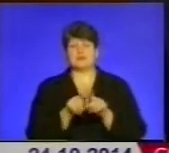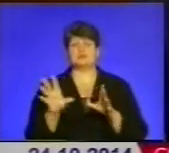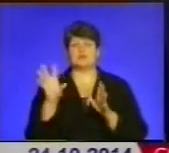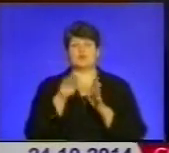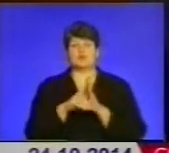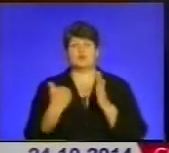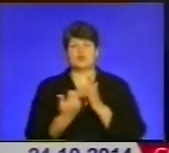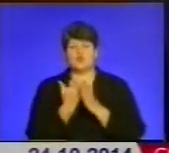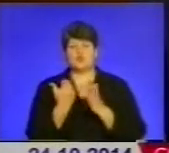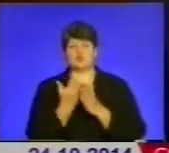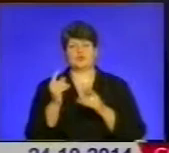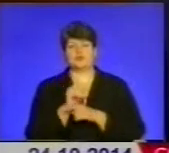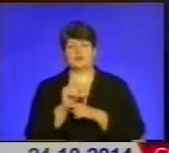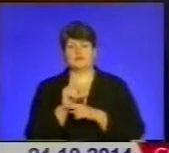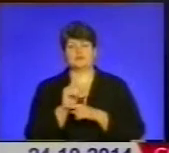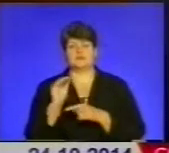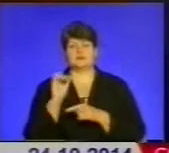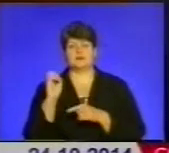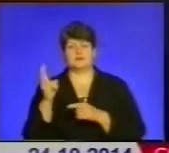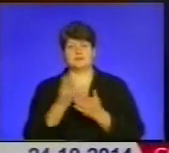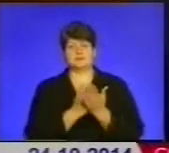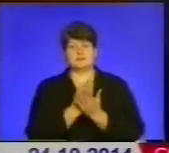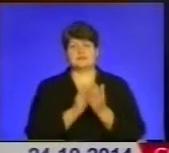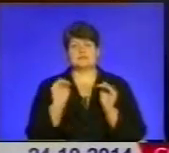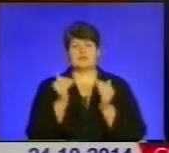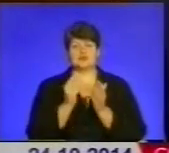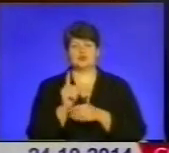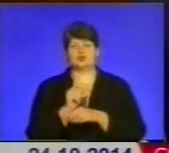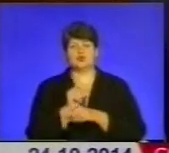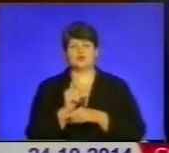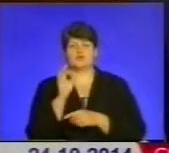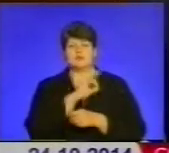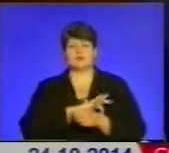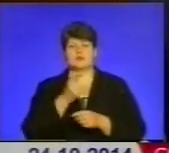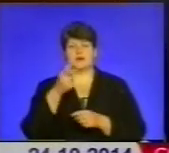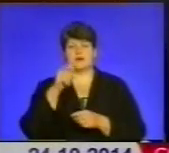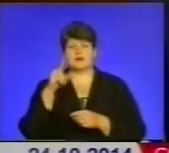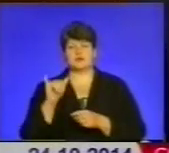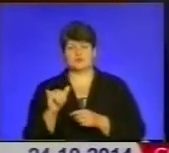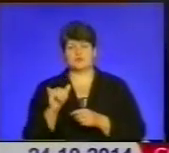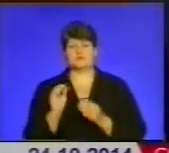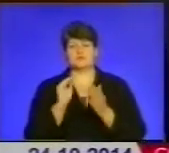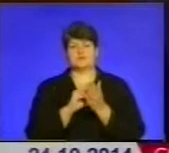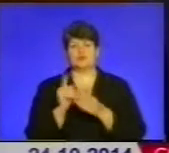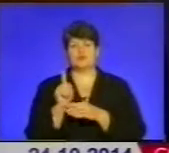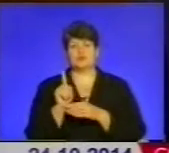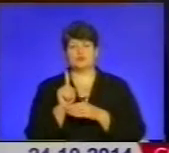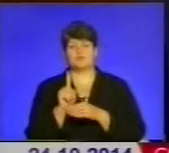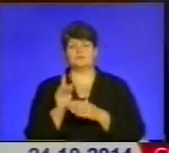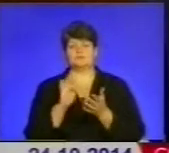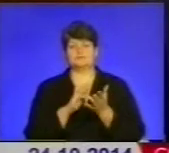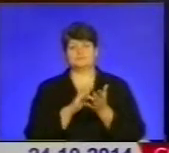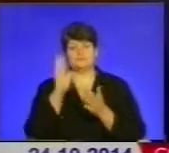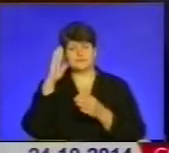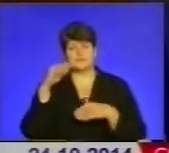нормативи користування житлово-комунальними послугами, зменшено норму споживання природного газу, встановлено норму централізованого водопостачання